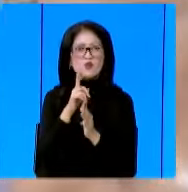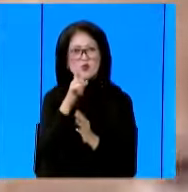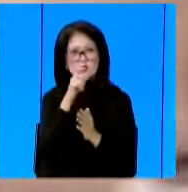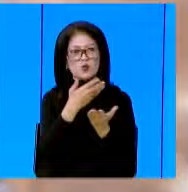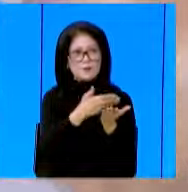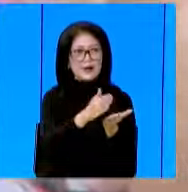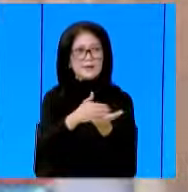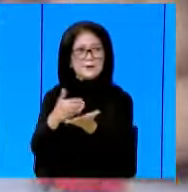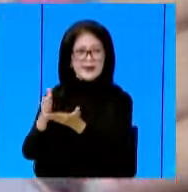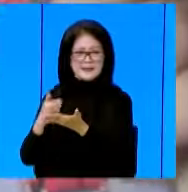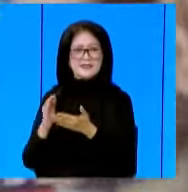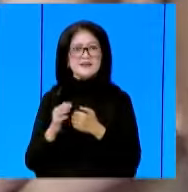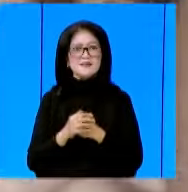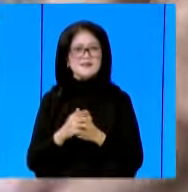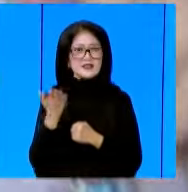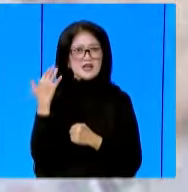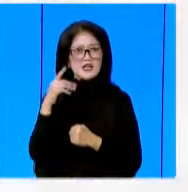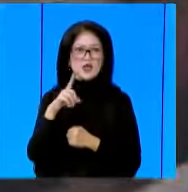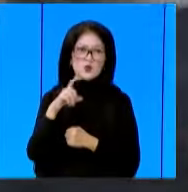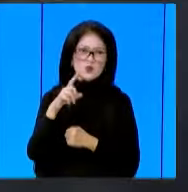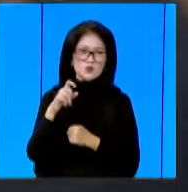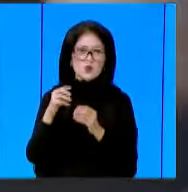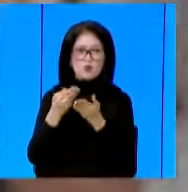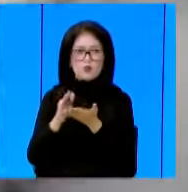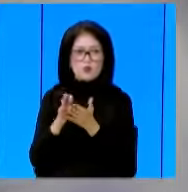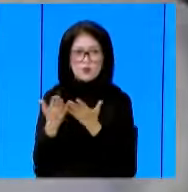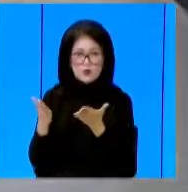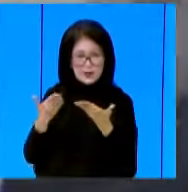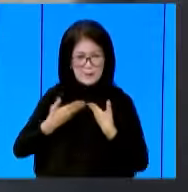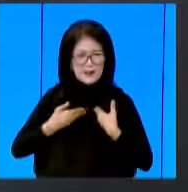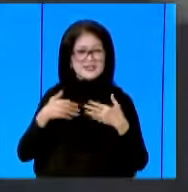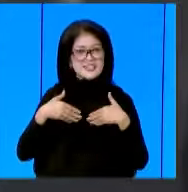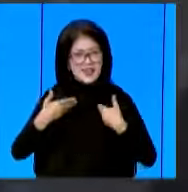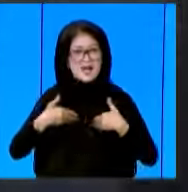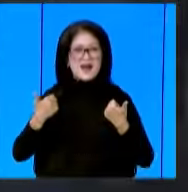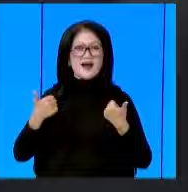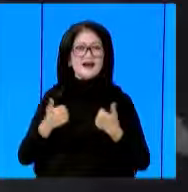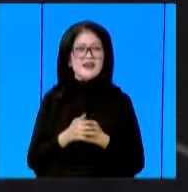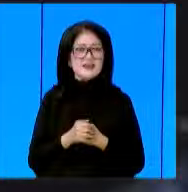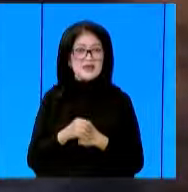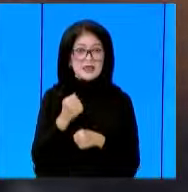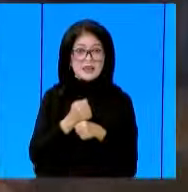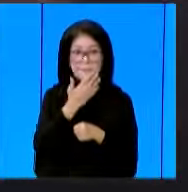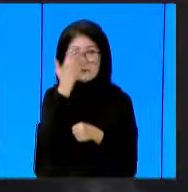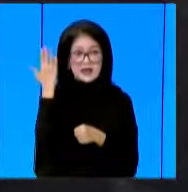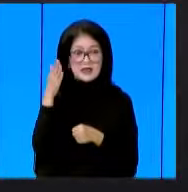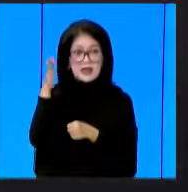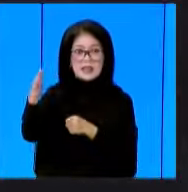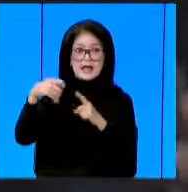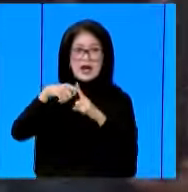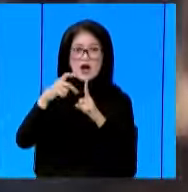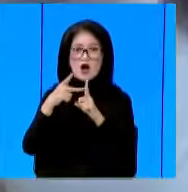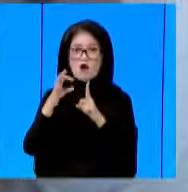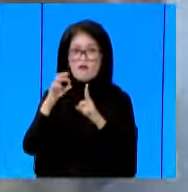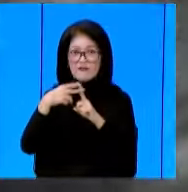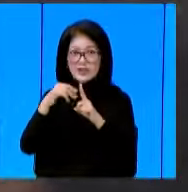Dapat cucu sama buku. Senang. Kedatangan Gibran ke kediaman Khofifah untuk menyampaikan dukungan terhadap Khofifah